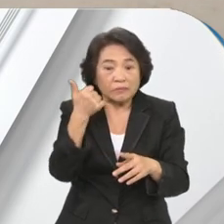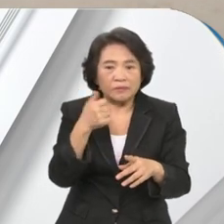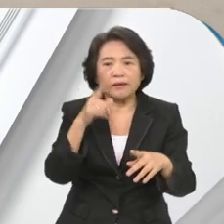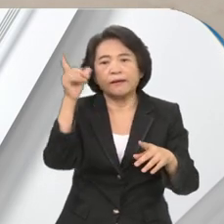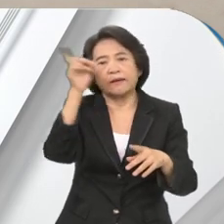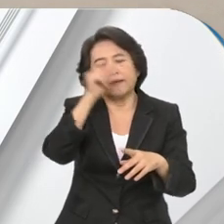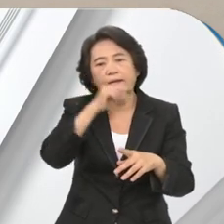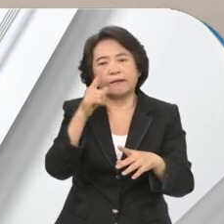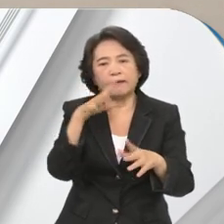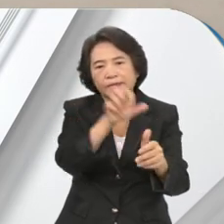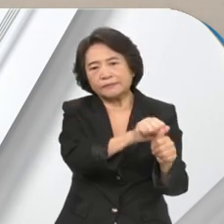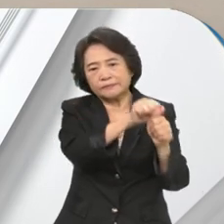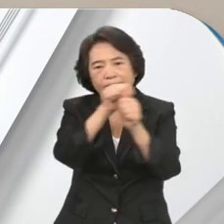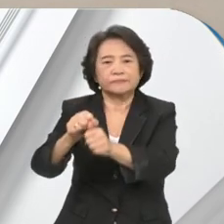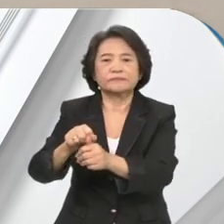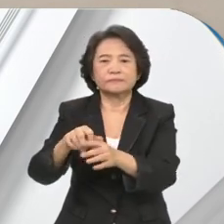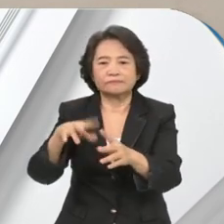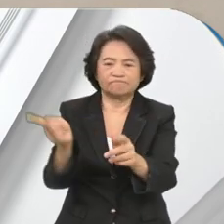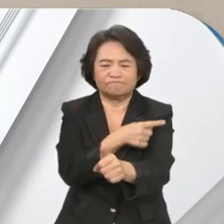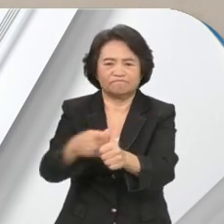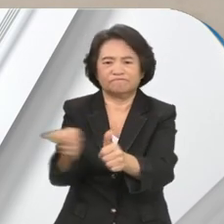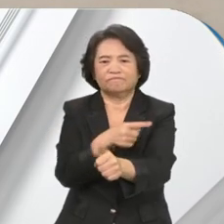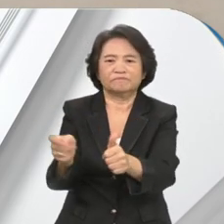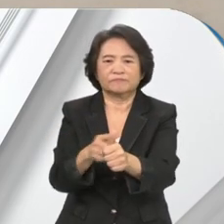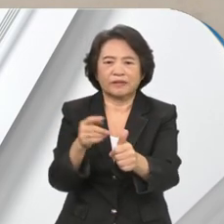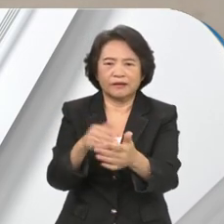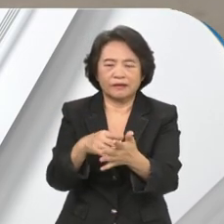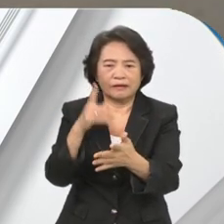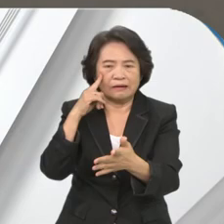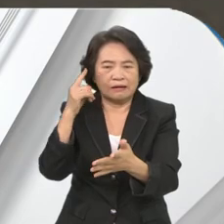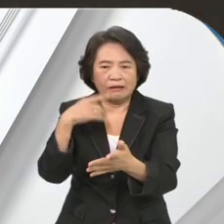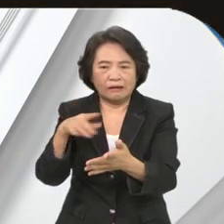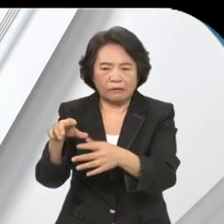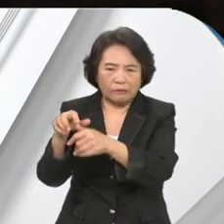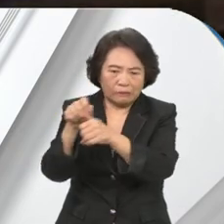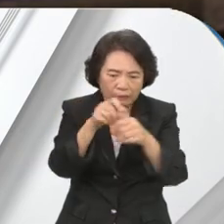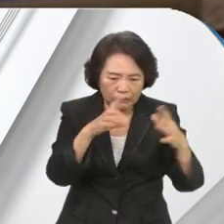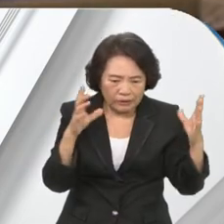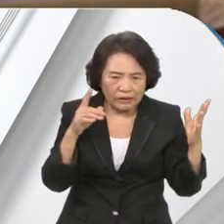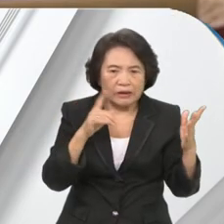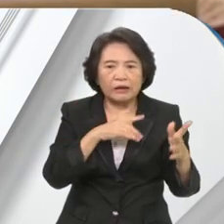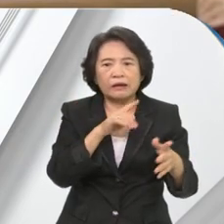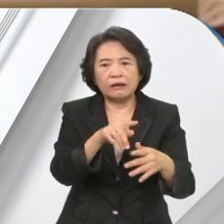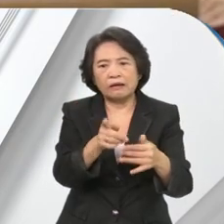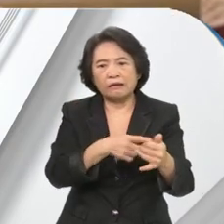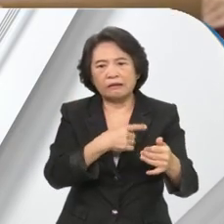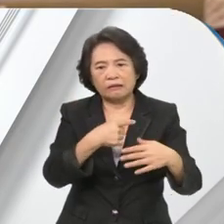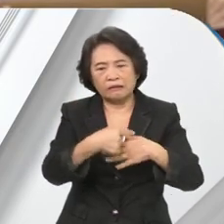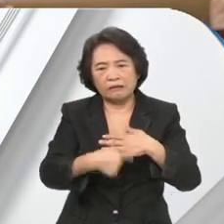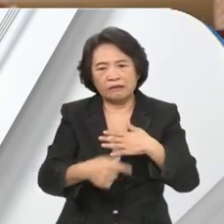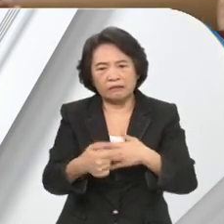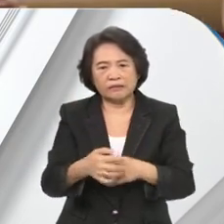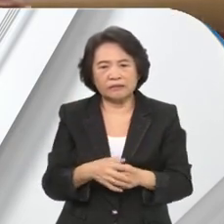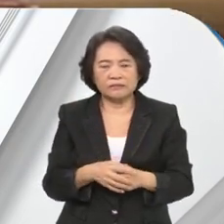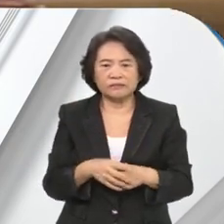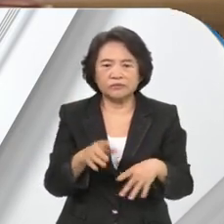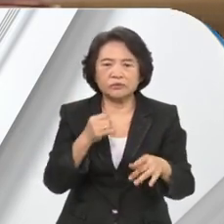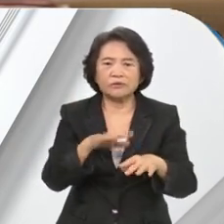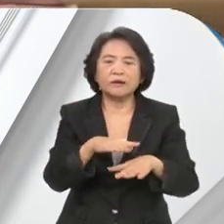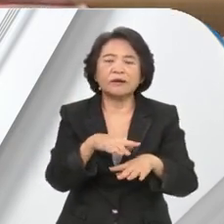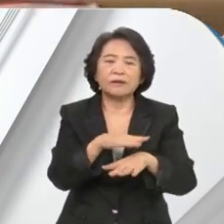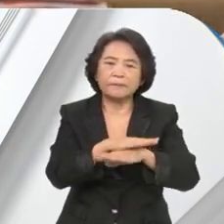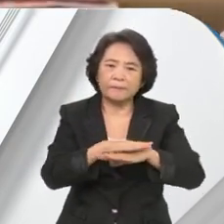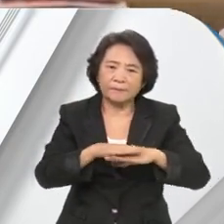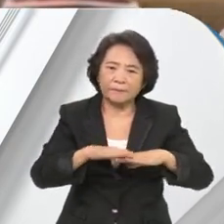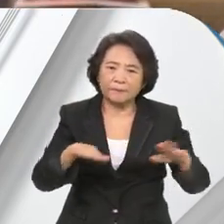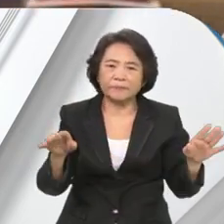被拖出去打，然后是遍体鳞伤的拉回来。 西巴斯南的